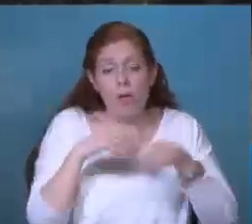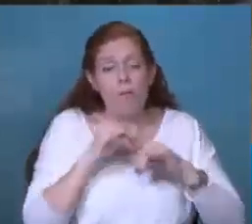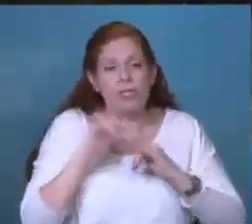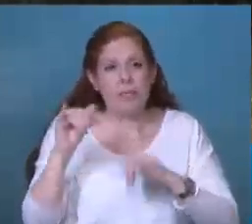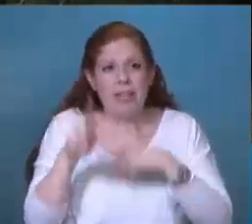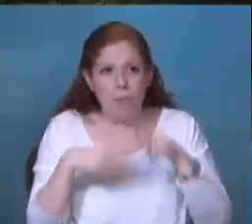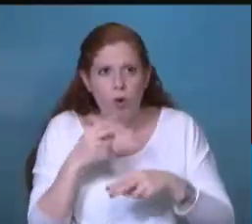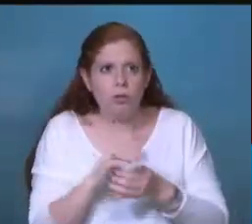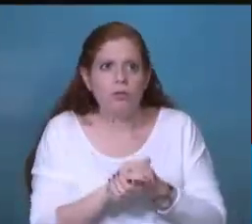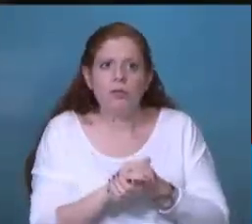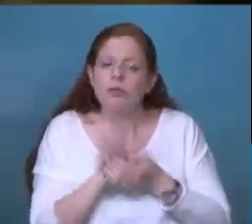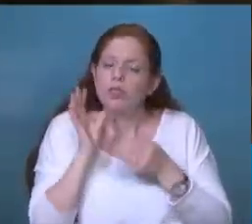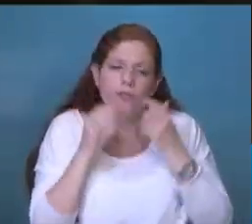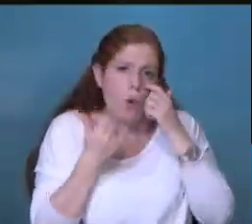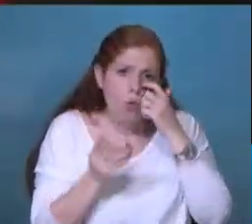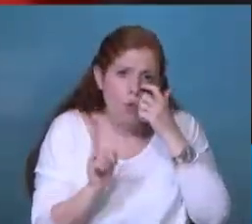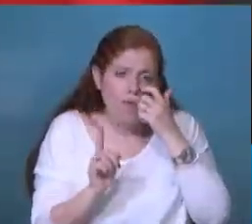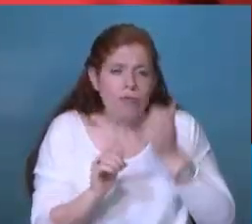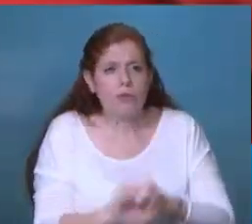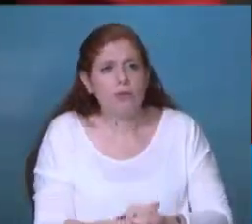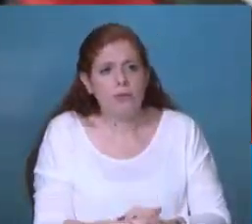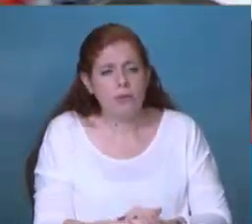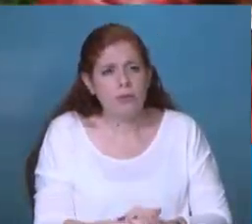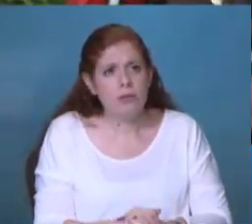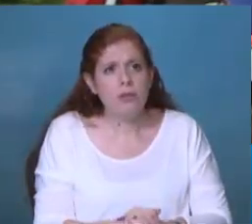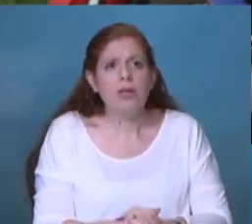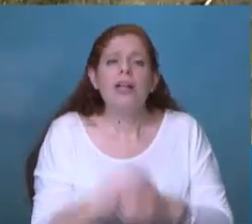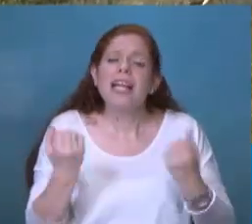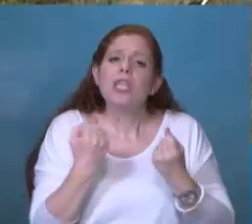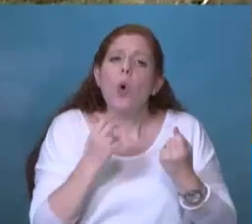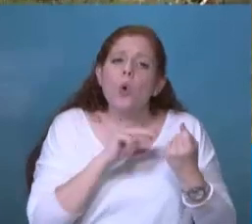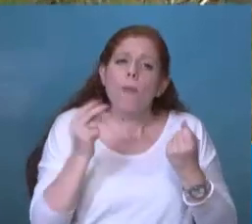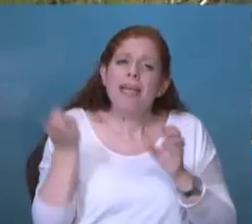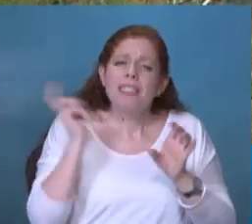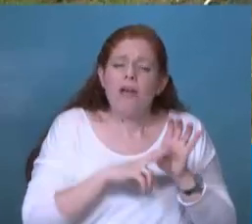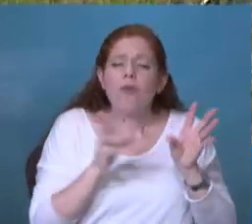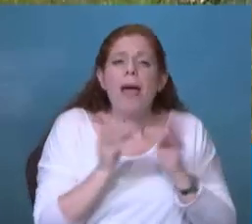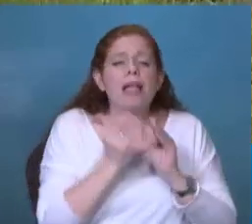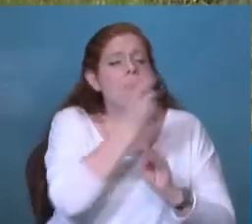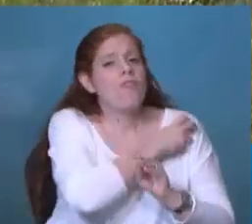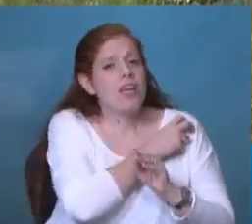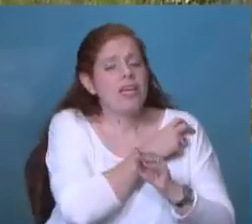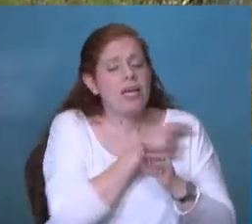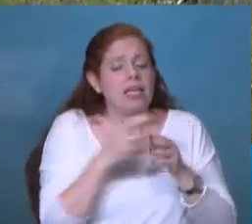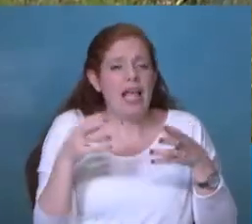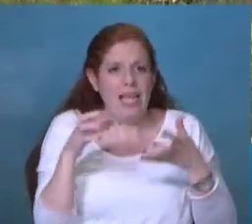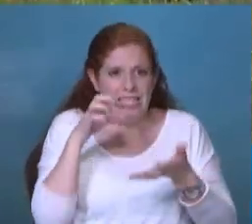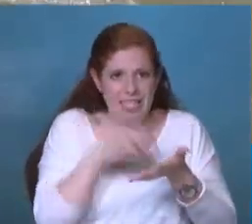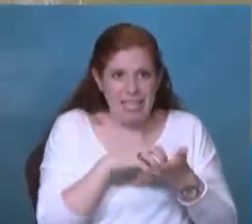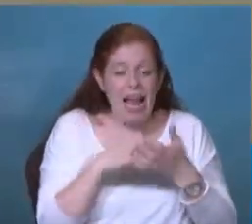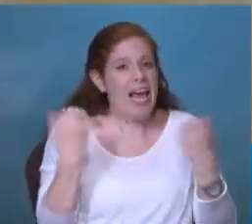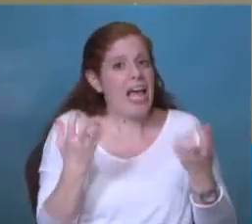רגע, נכנסנו לא טוב. יאללה, קדימה, סע! לתרגול דומה הצטרפנו לצד מפקד היחידה לחילוצים מיוחדים